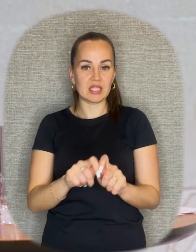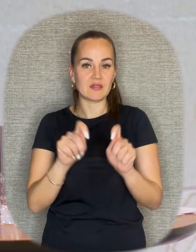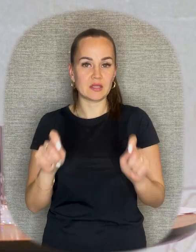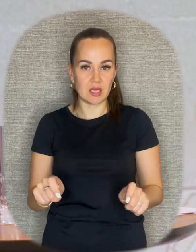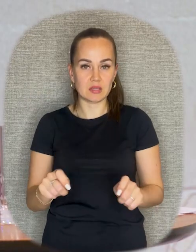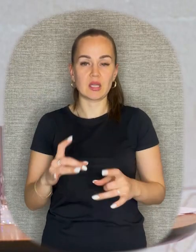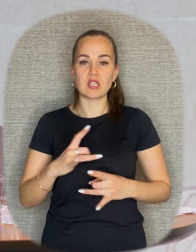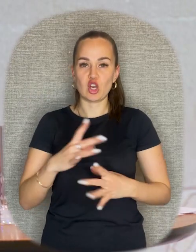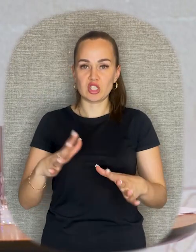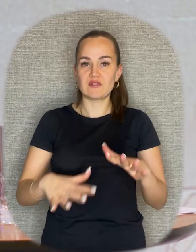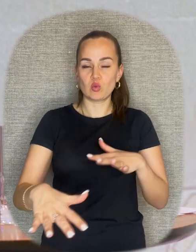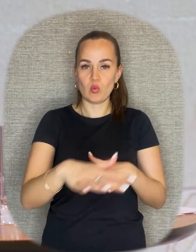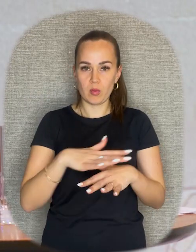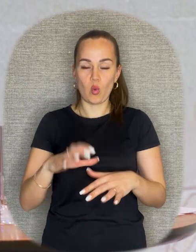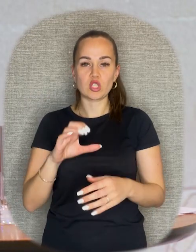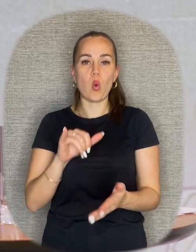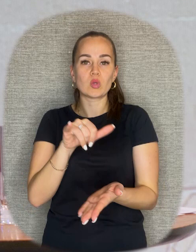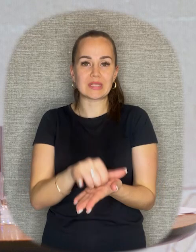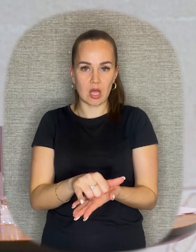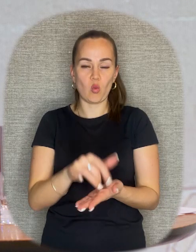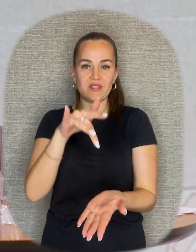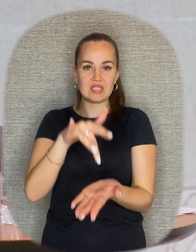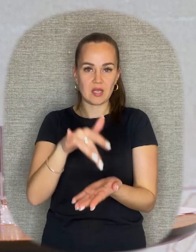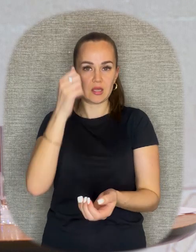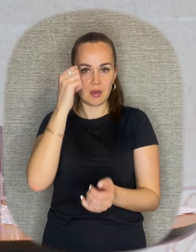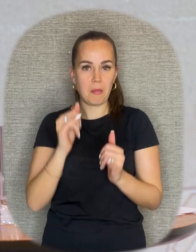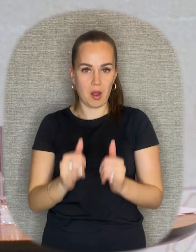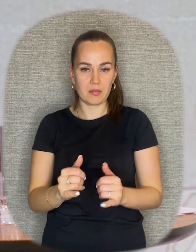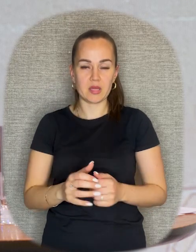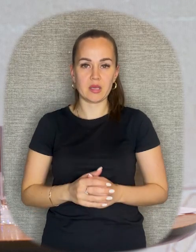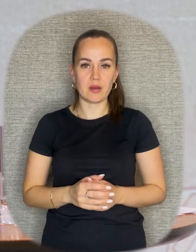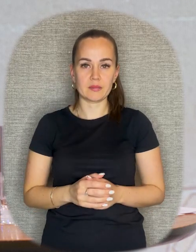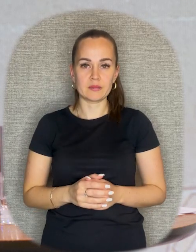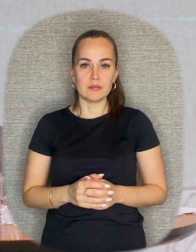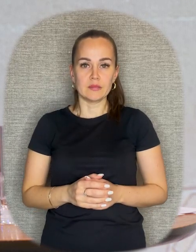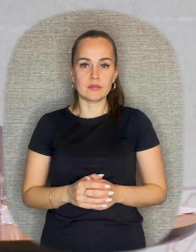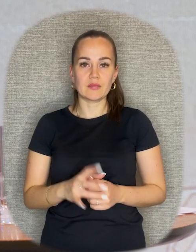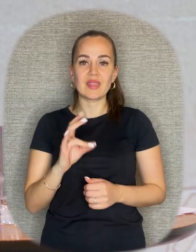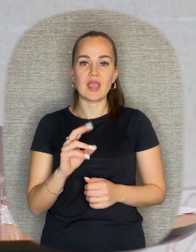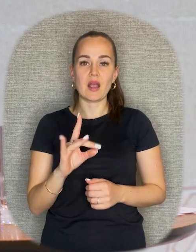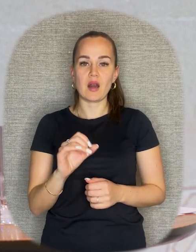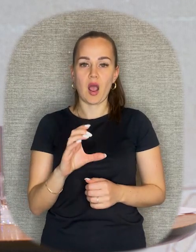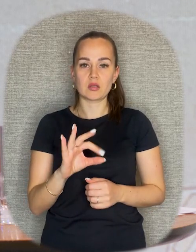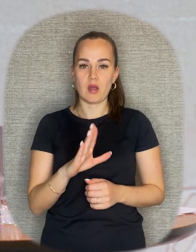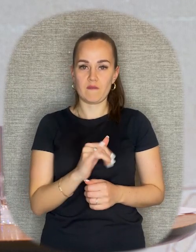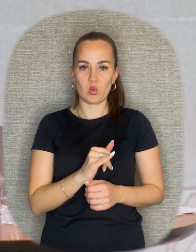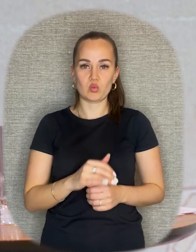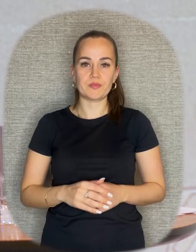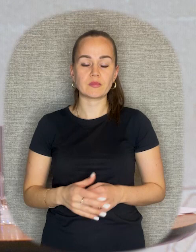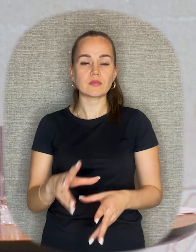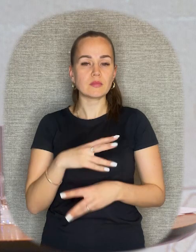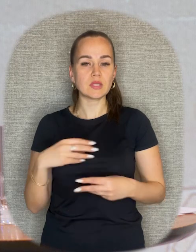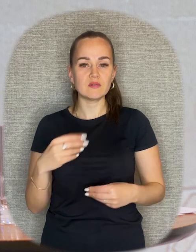потому что восстановлен храм изначально там планировалось создание тоже такой очень торжественной площади с